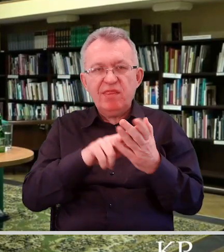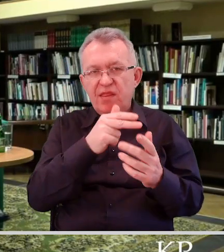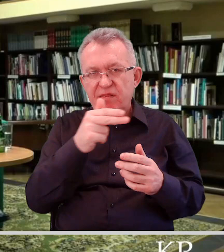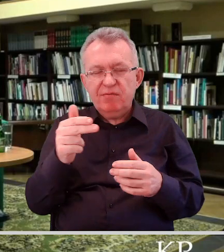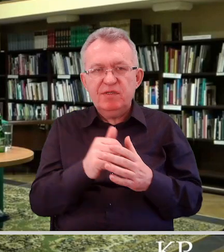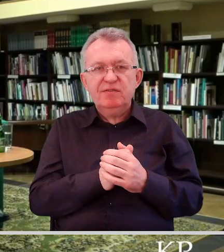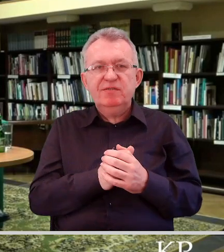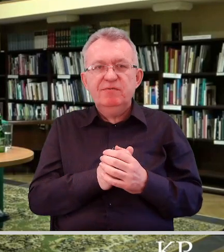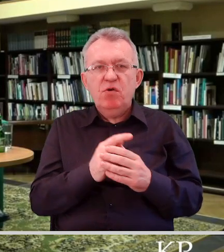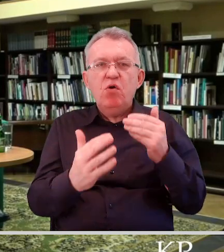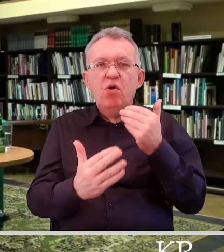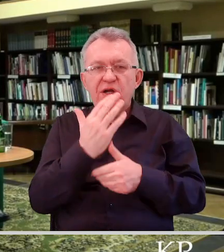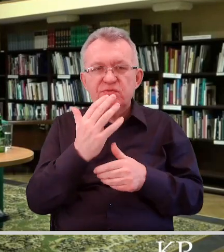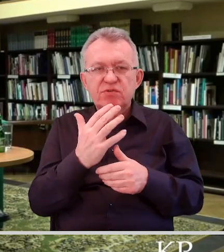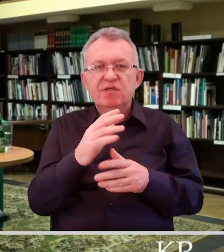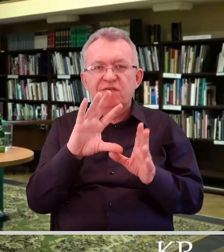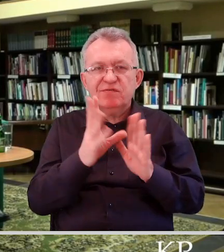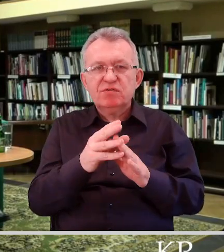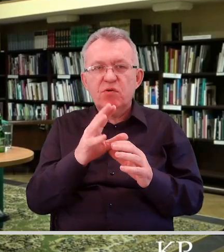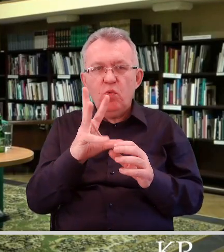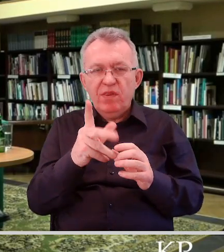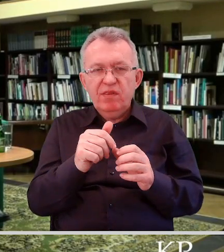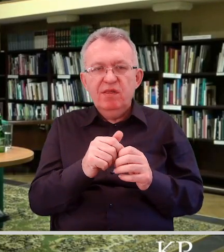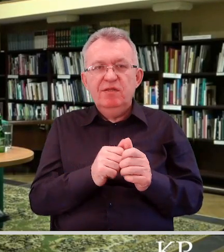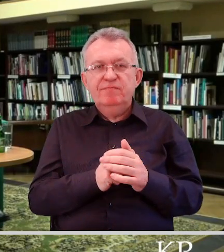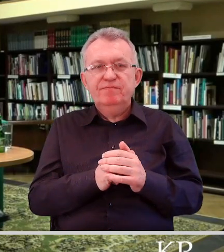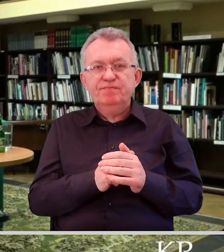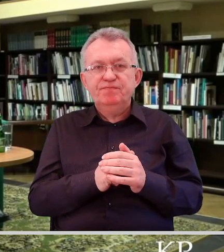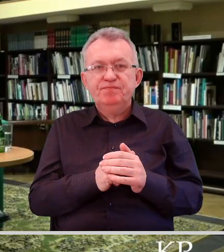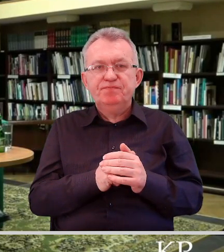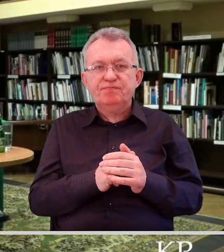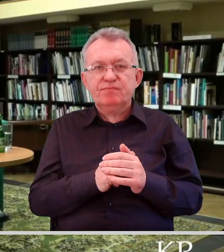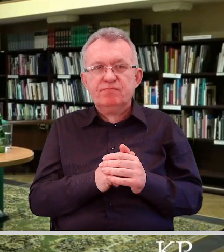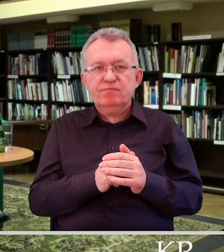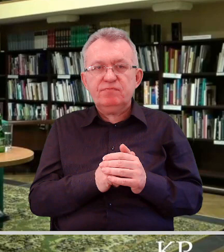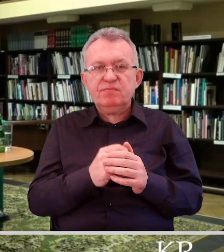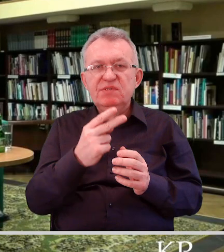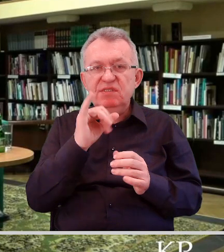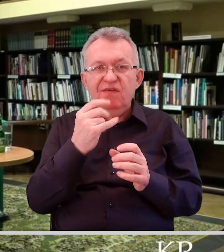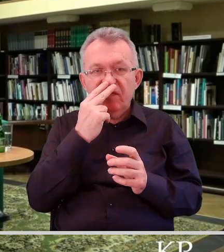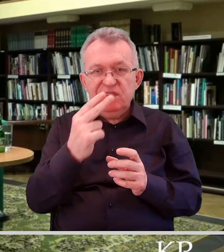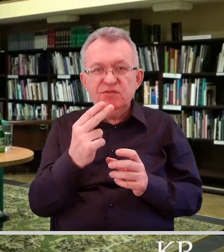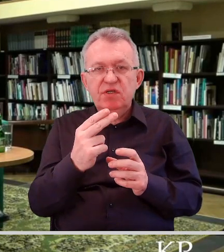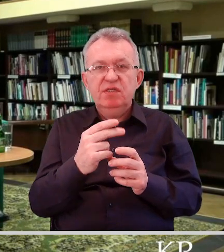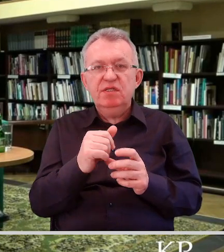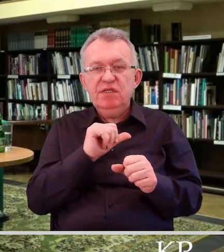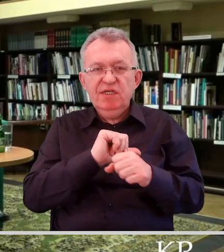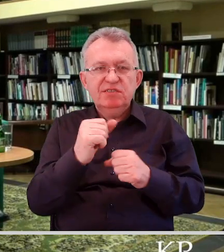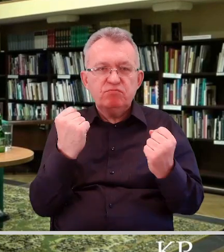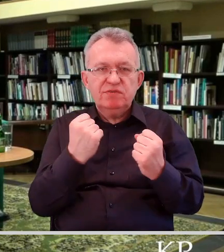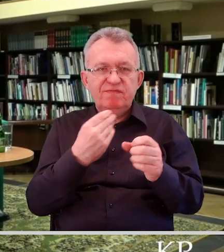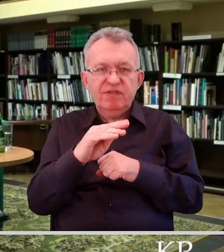temat. I okazuje się, że wszystko ładnie, pięknie, ale ta sfera widzialna jest silniejsza